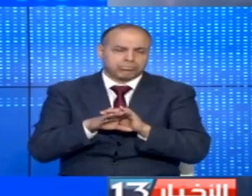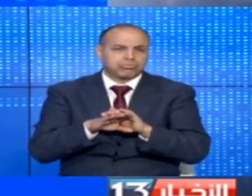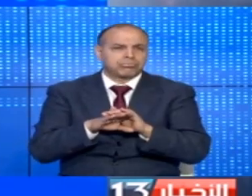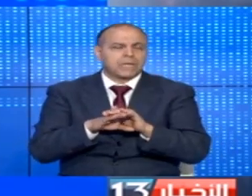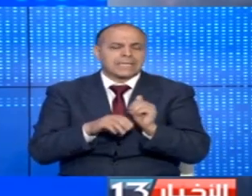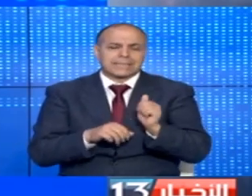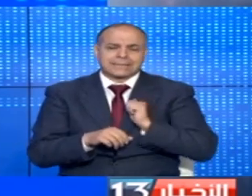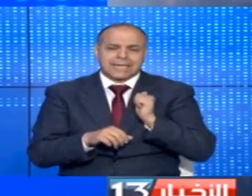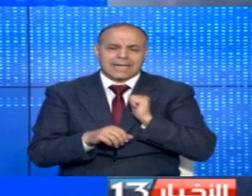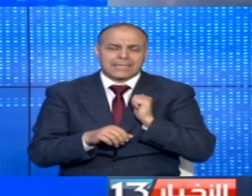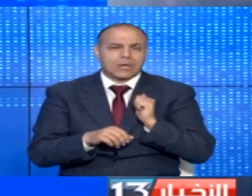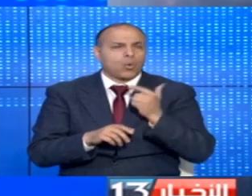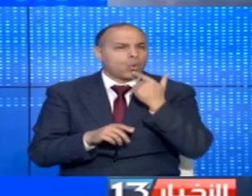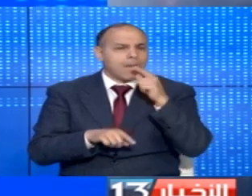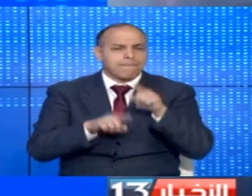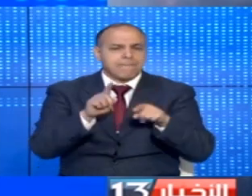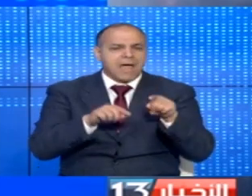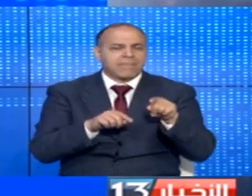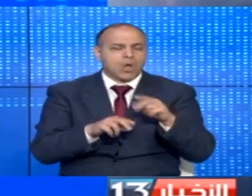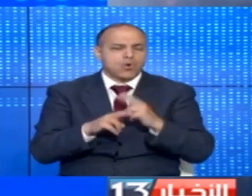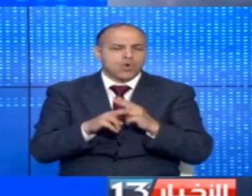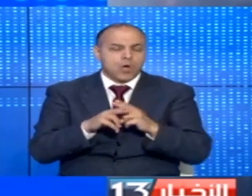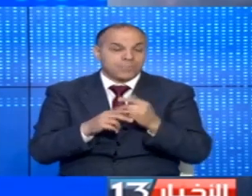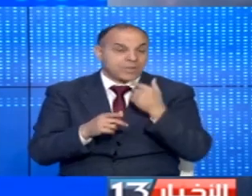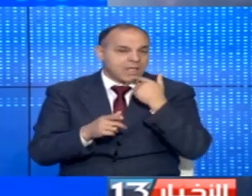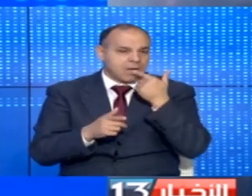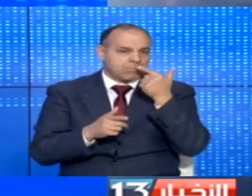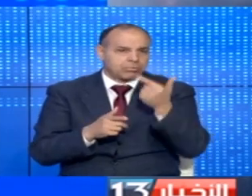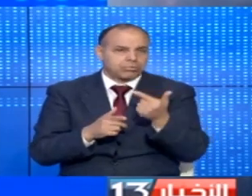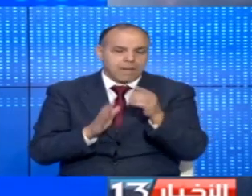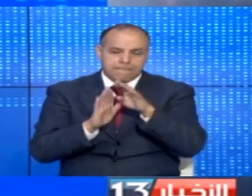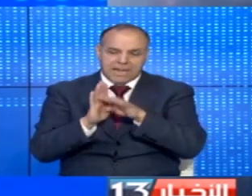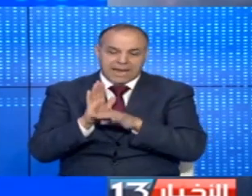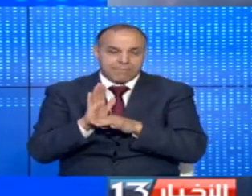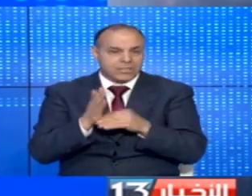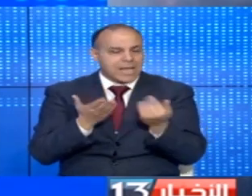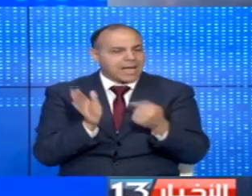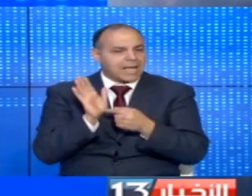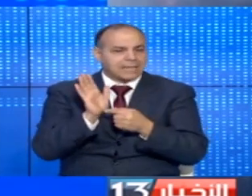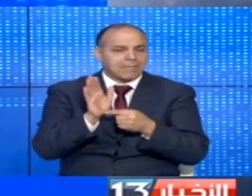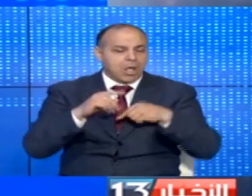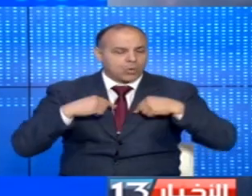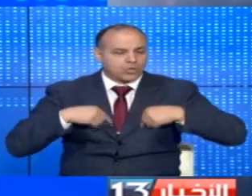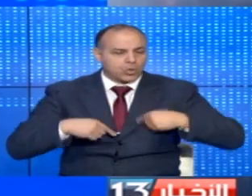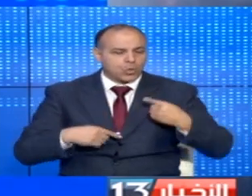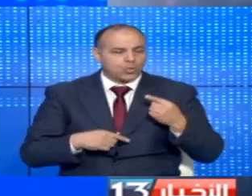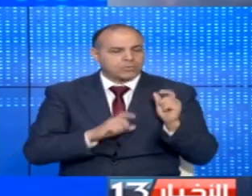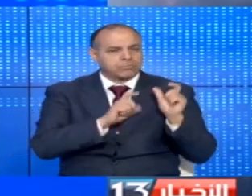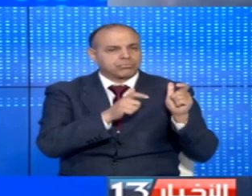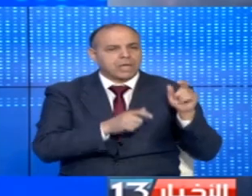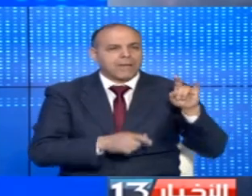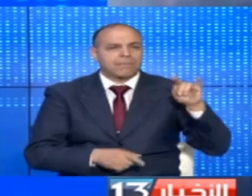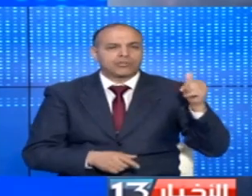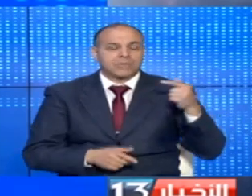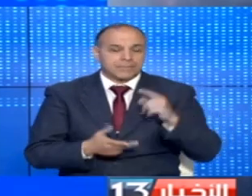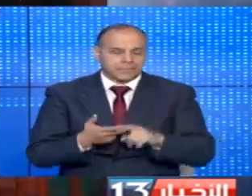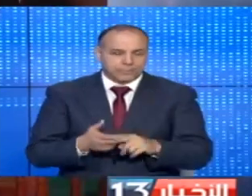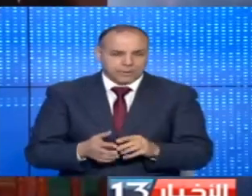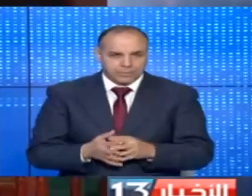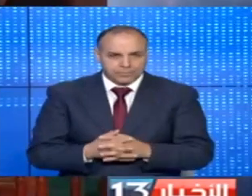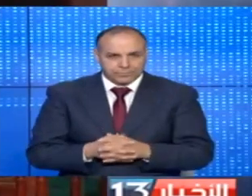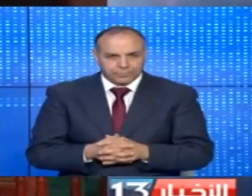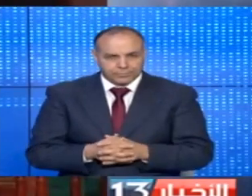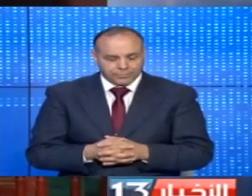استقلاليه وكفاءه بعض الاسماء هذا فضلا عن البرنامج الذي قدمه رئيس الحكومه المكلفه الحبيب الجمعيه